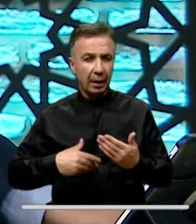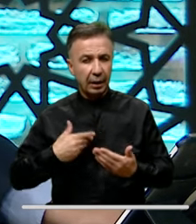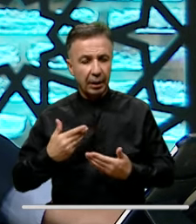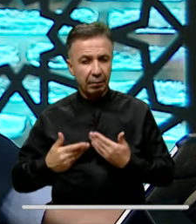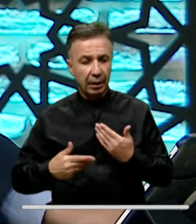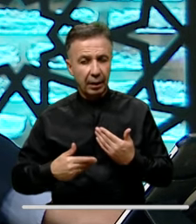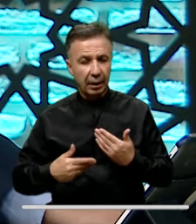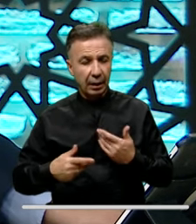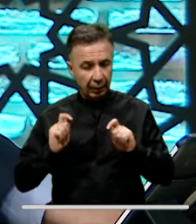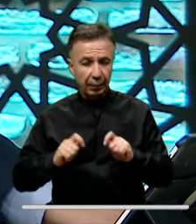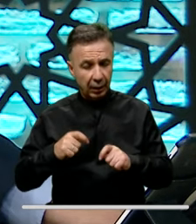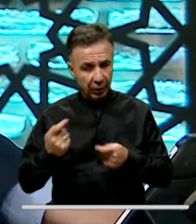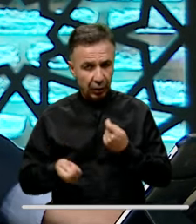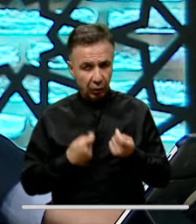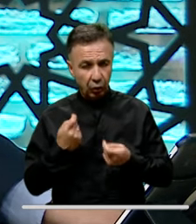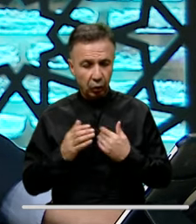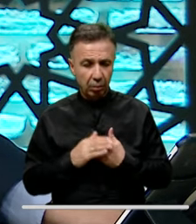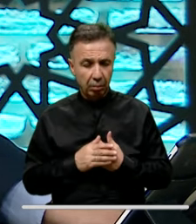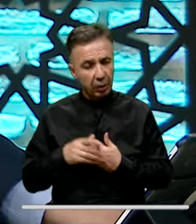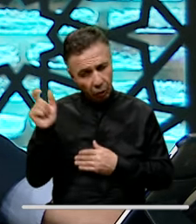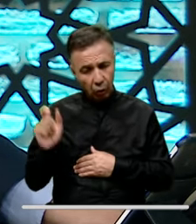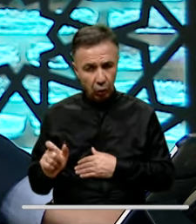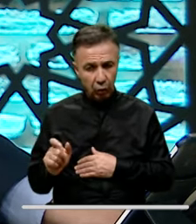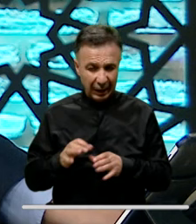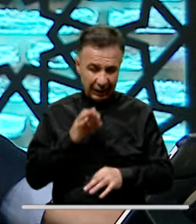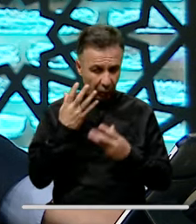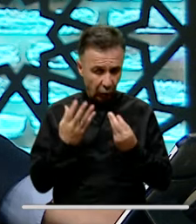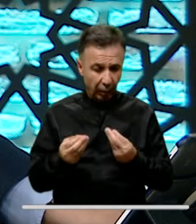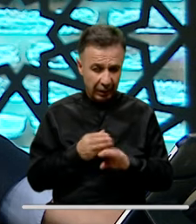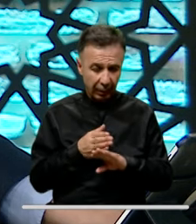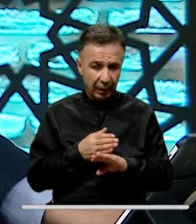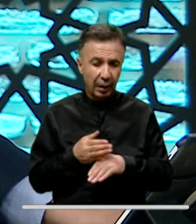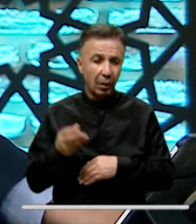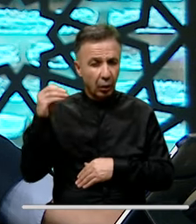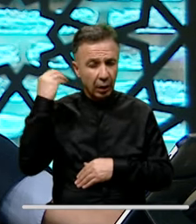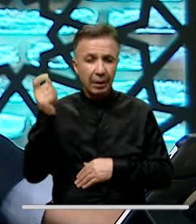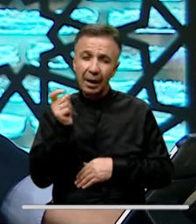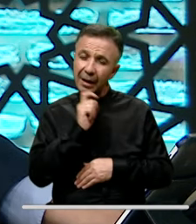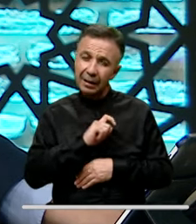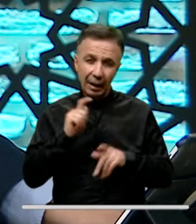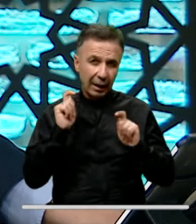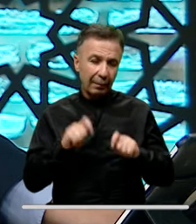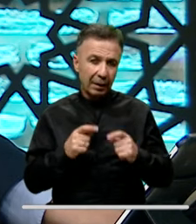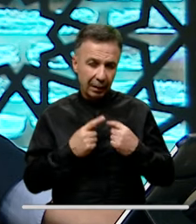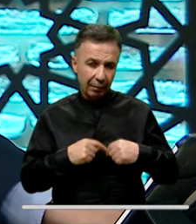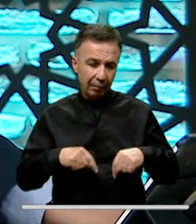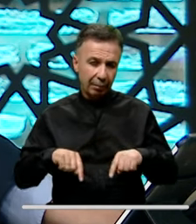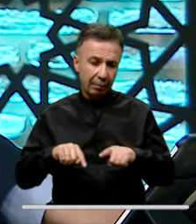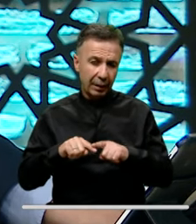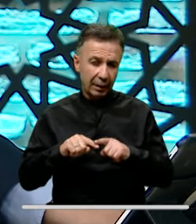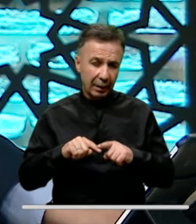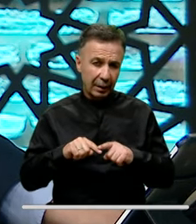hepimiz kuluz. Olur ya diyor, beşer olmamız hasebiyle hocalarımız da bir hata yaparsa, bizler de mukallit